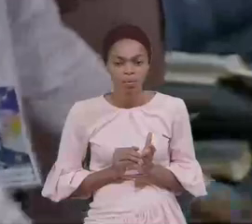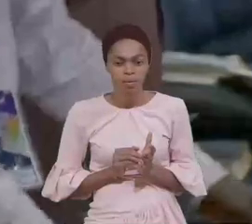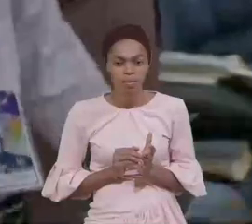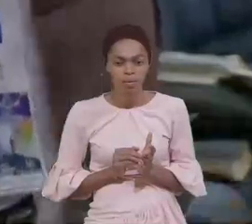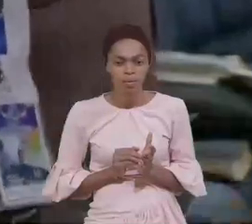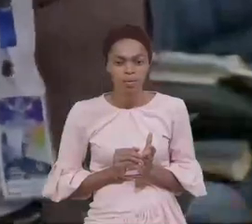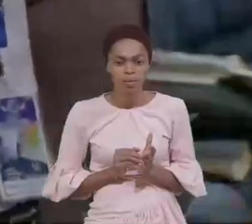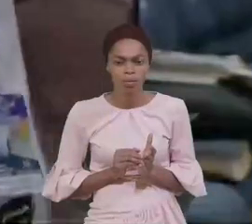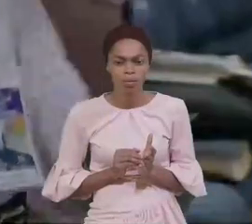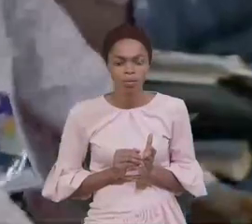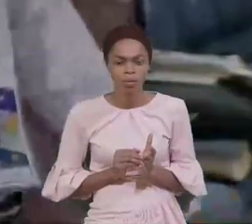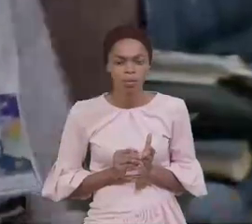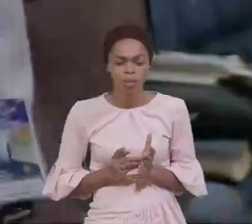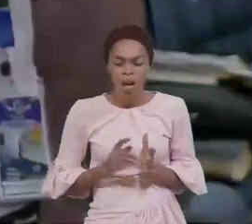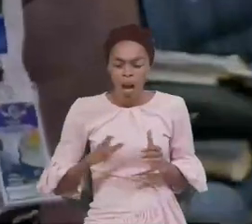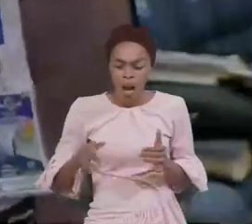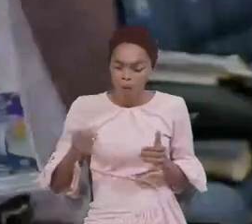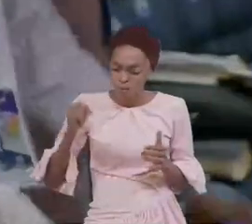la profondeur de cette commission,